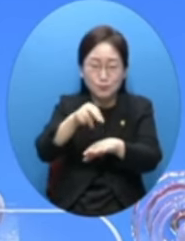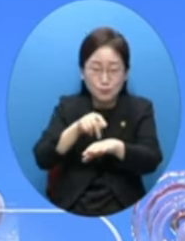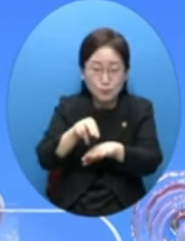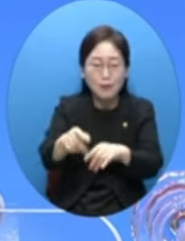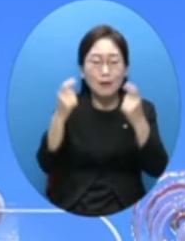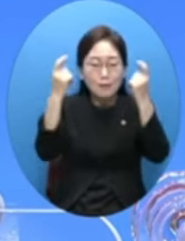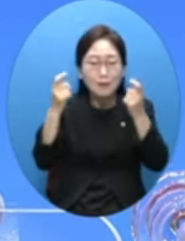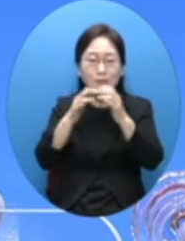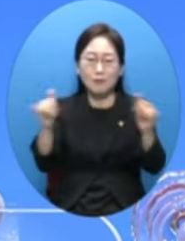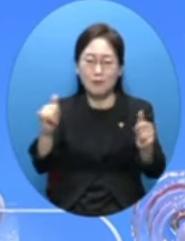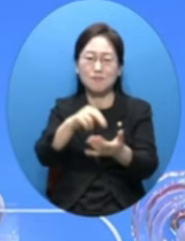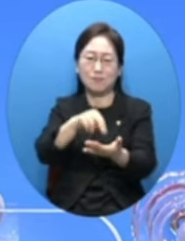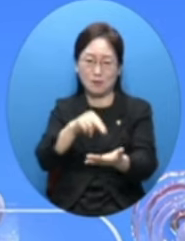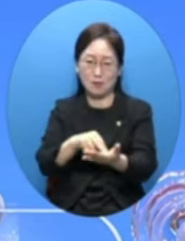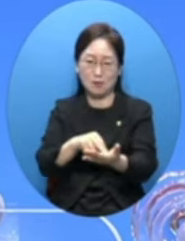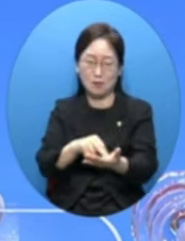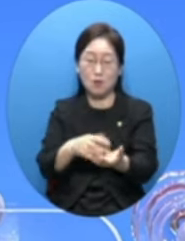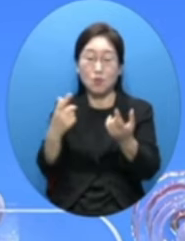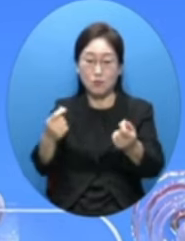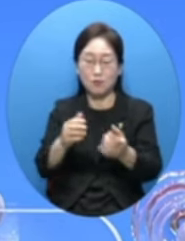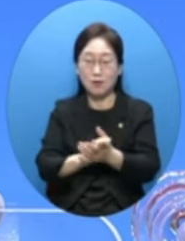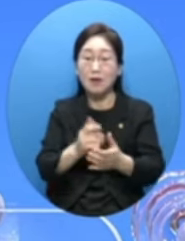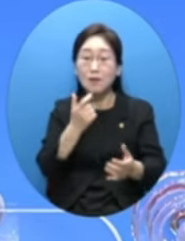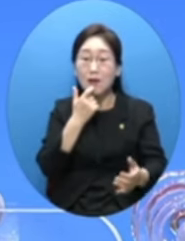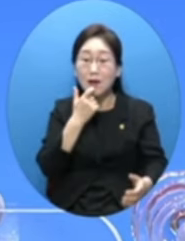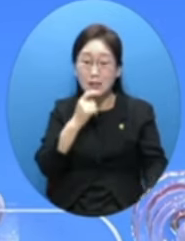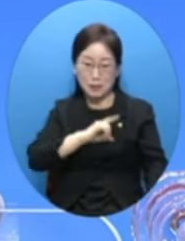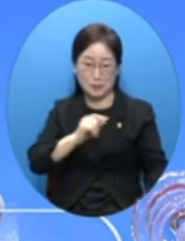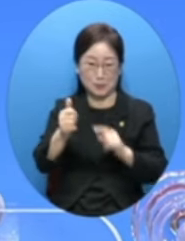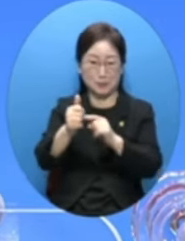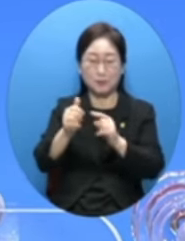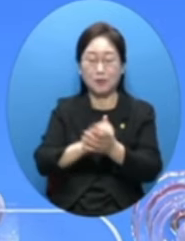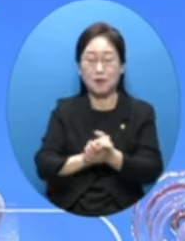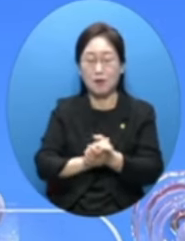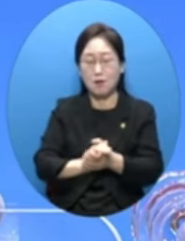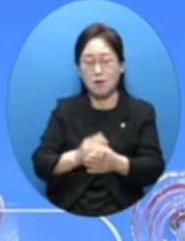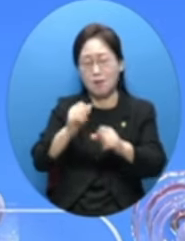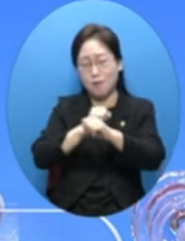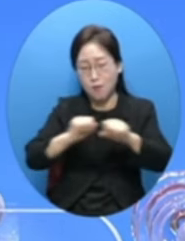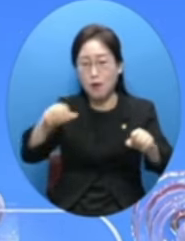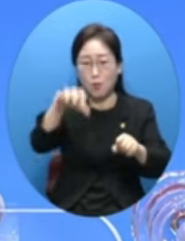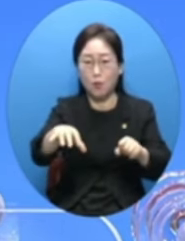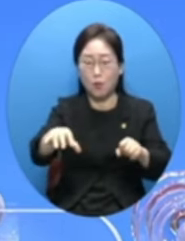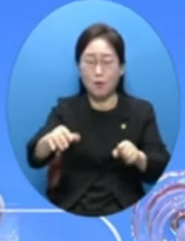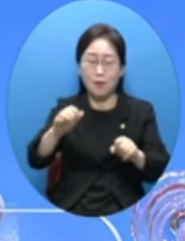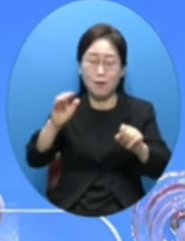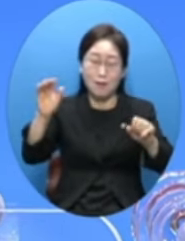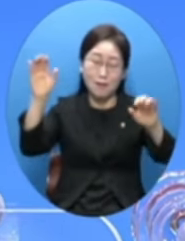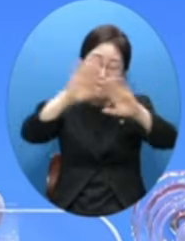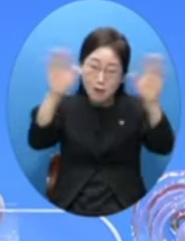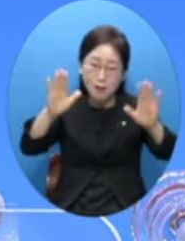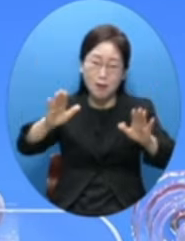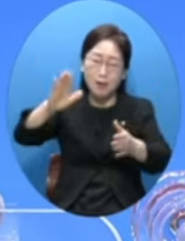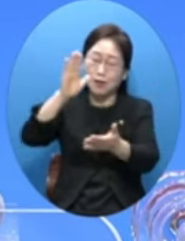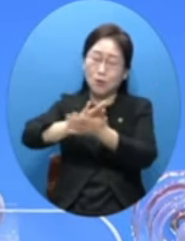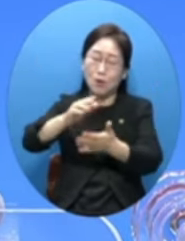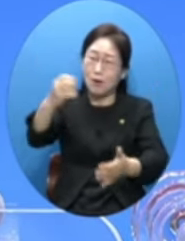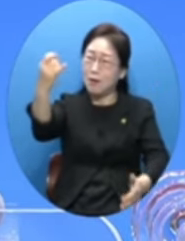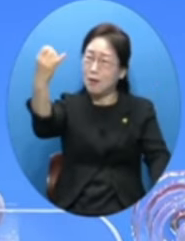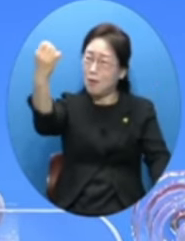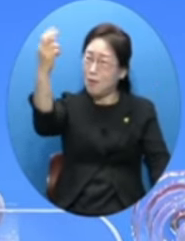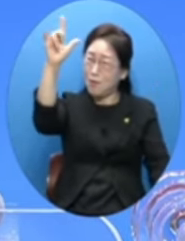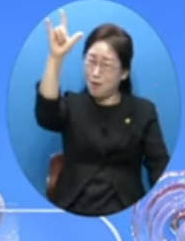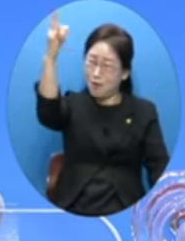가야만 했습니다. 그 길은 광야길이었습니다. 낮은 뜨겁고 그냥 먼지만